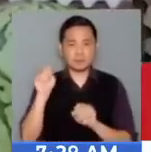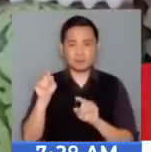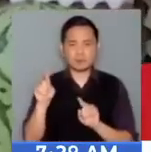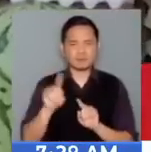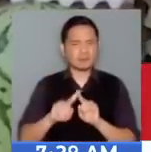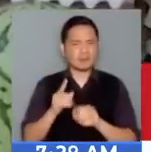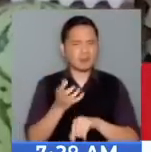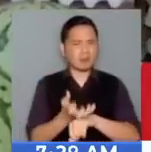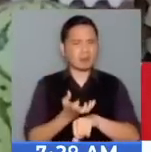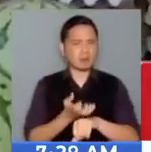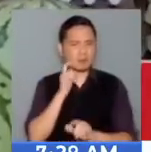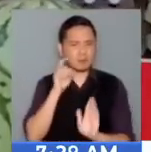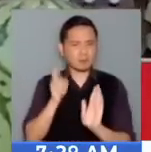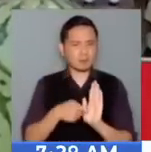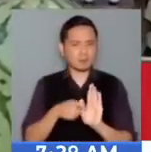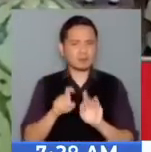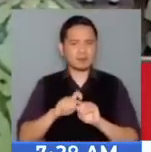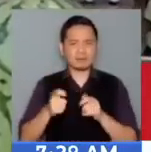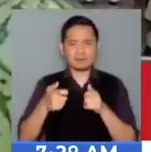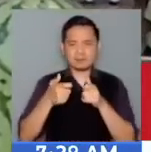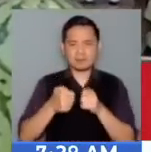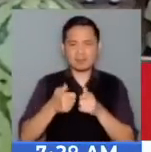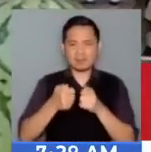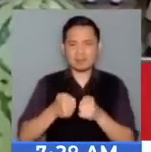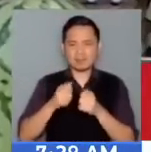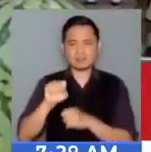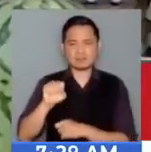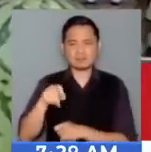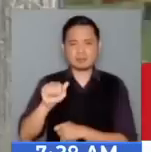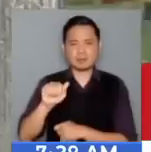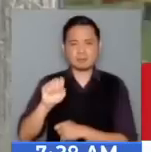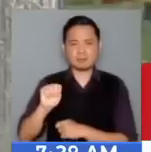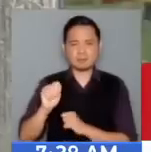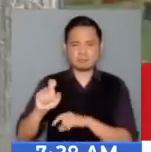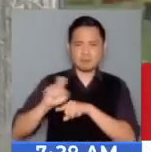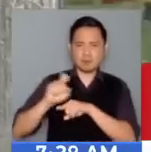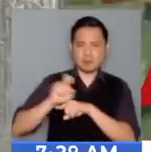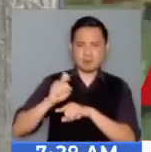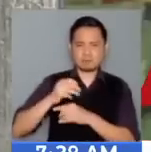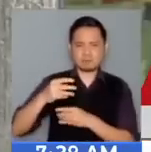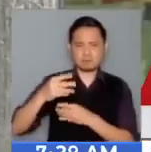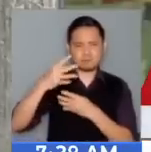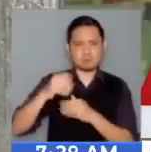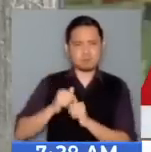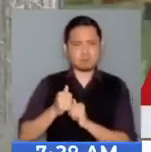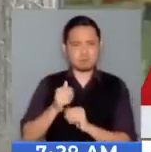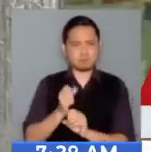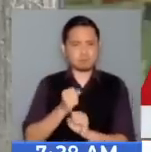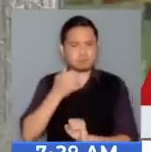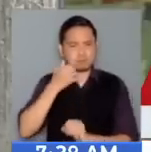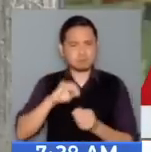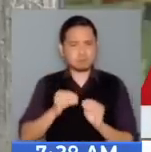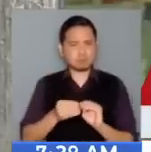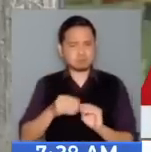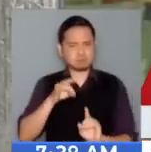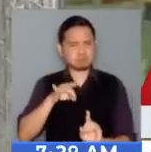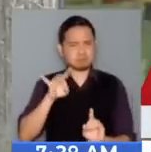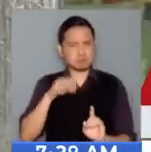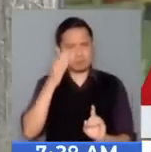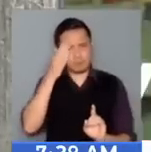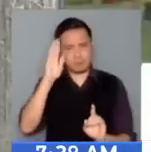natatanggap niyang text spam na hindi raw niya alam kung paano nakuha ang cellphone number niya. Pag hindi kilala yung number o bagong